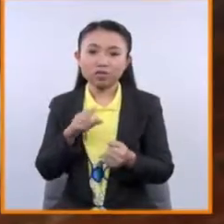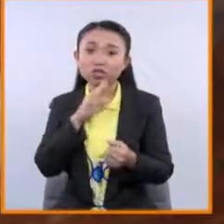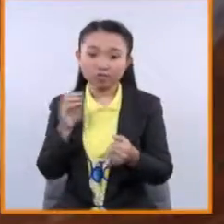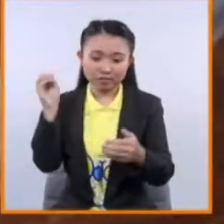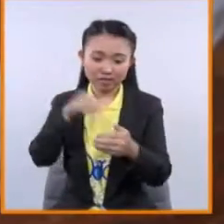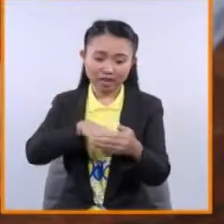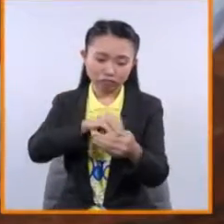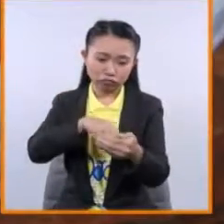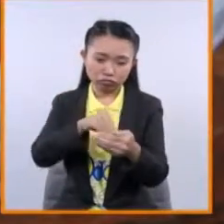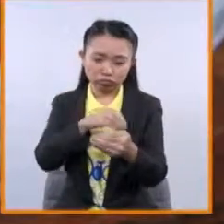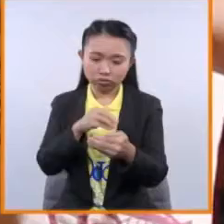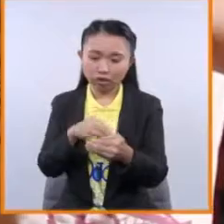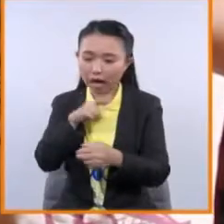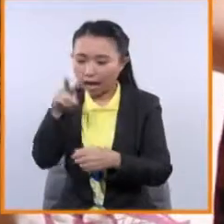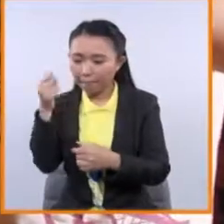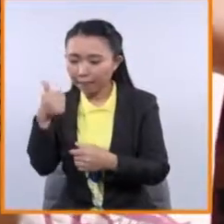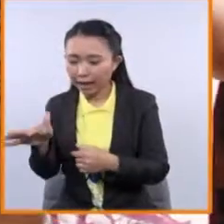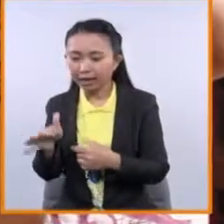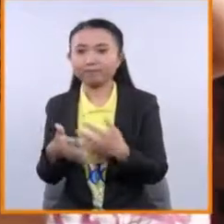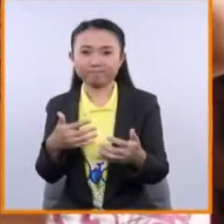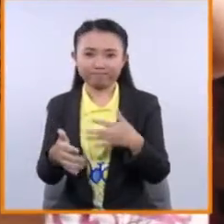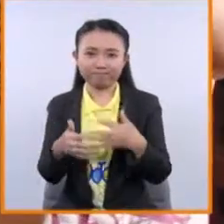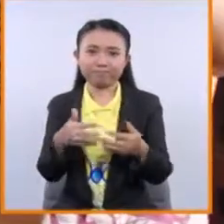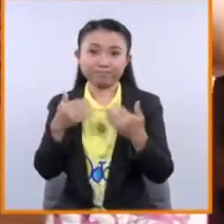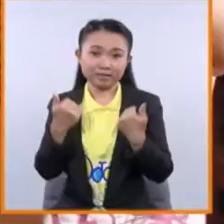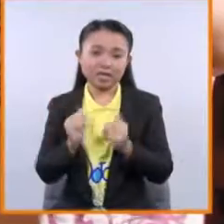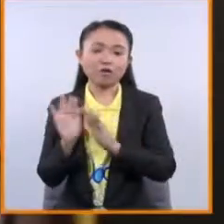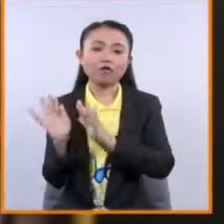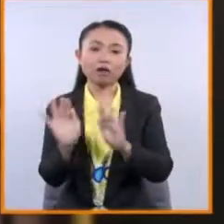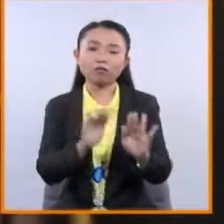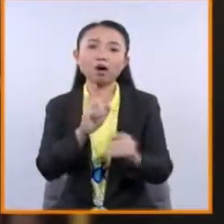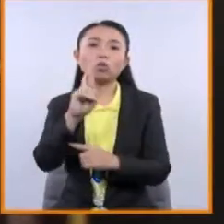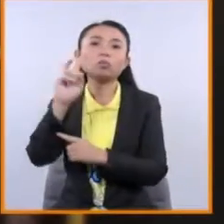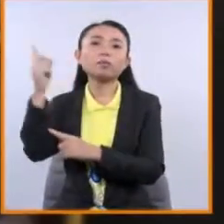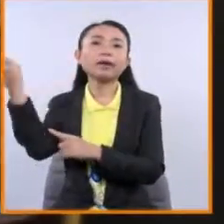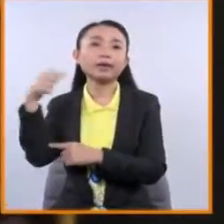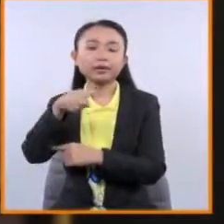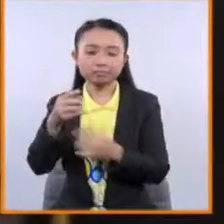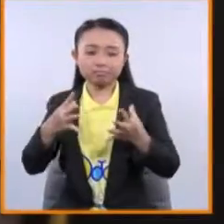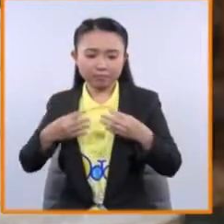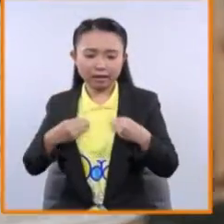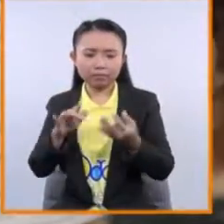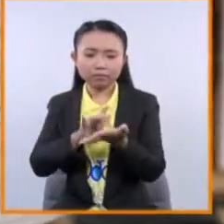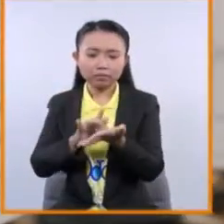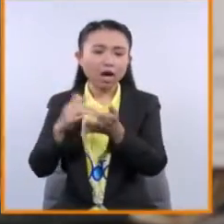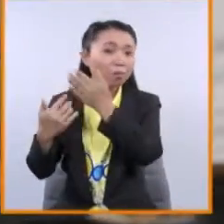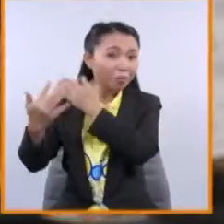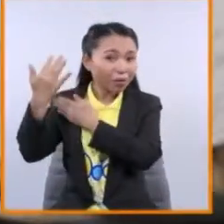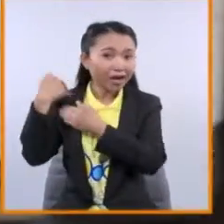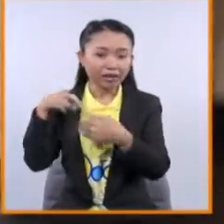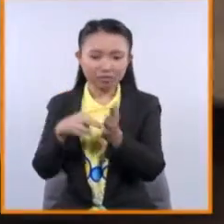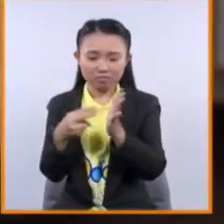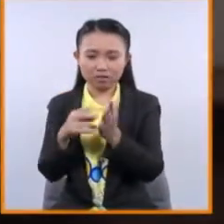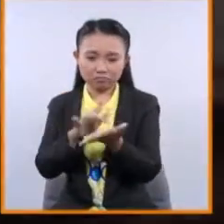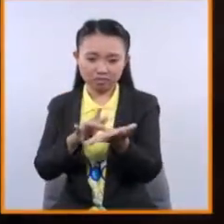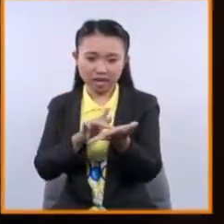ามารถหาได้อีกต่อไปสุดท้ายนี้คุณเอ๊ยอยากฝากคนรุ่นใหม่เปิดใจยอมรับยาแผนโบราณว่าเป็นยาที่มีสรรพ